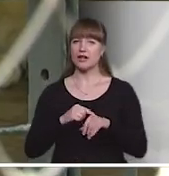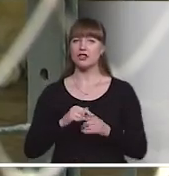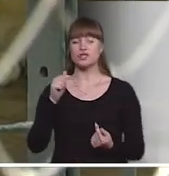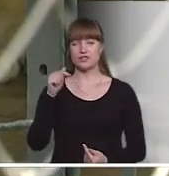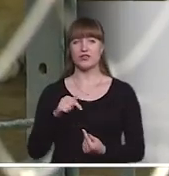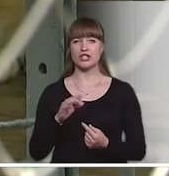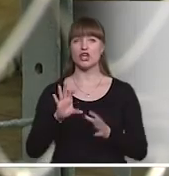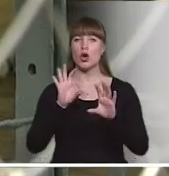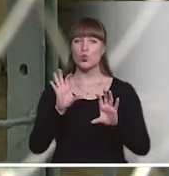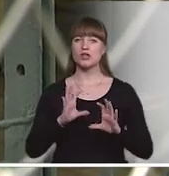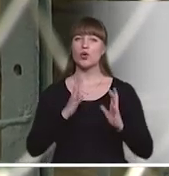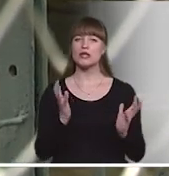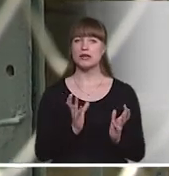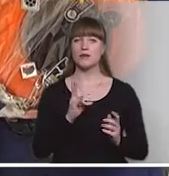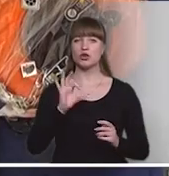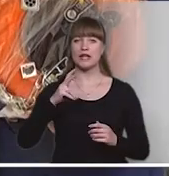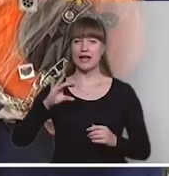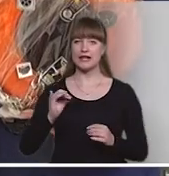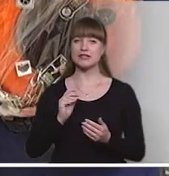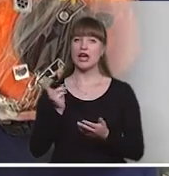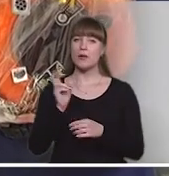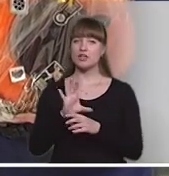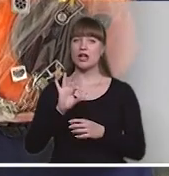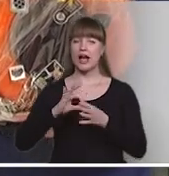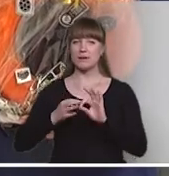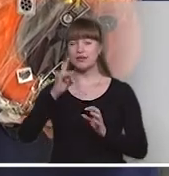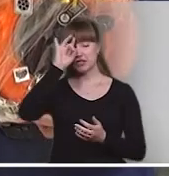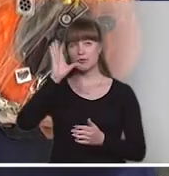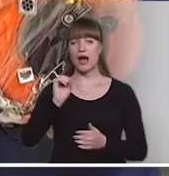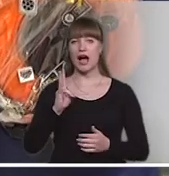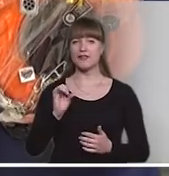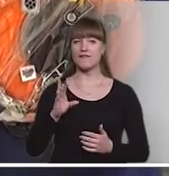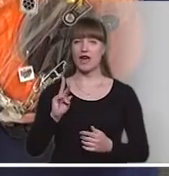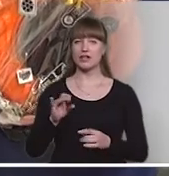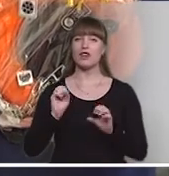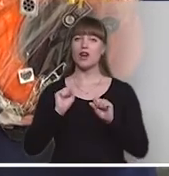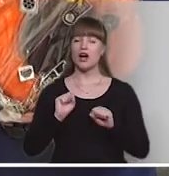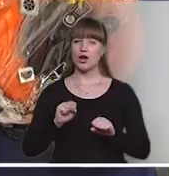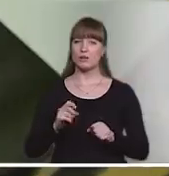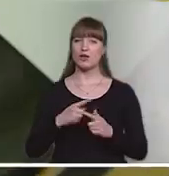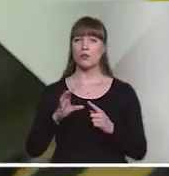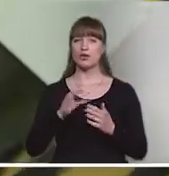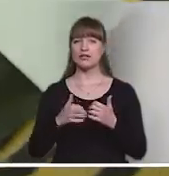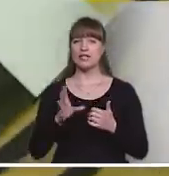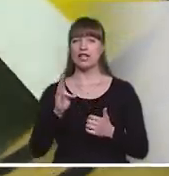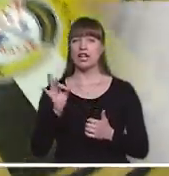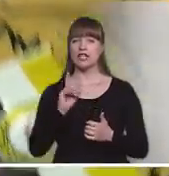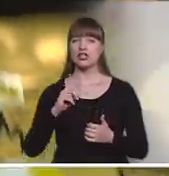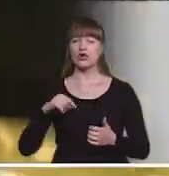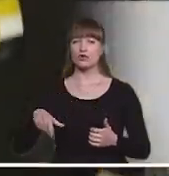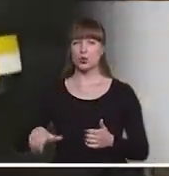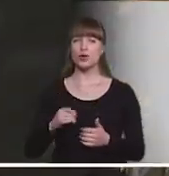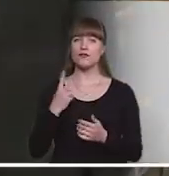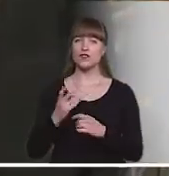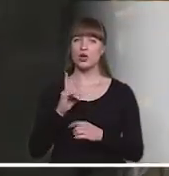мне кажется, это символично. Узаконить опеку над Олесей пришла олимпийская чемпионка Анна Вяхерева. Правый полусредний Ростов-Дона всего